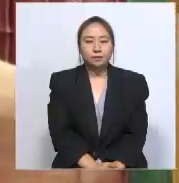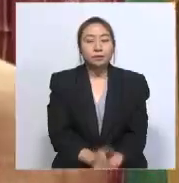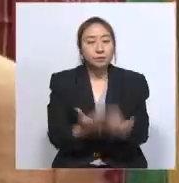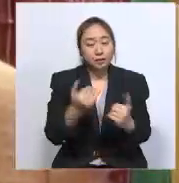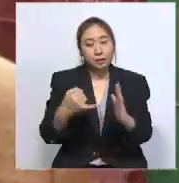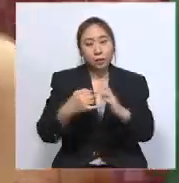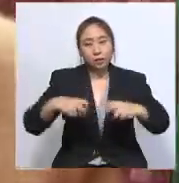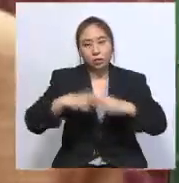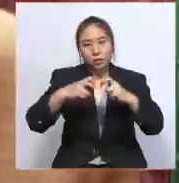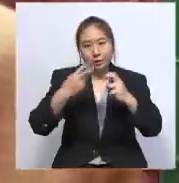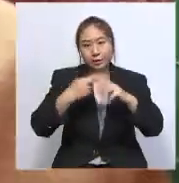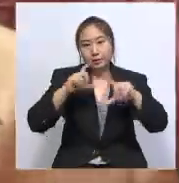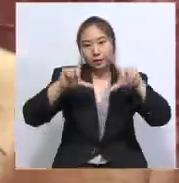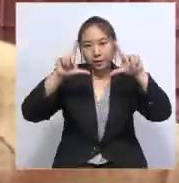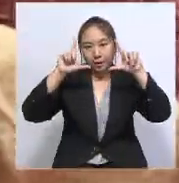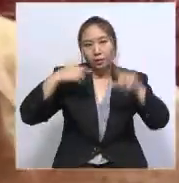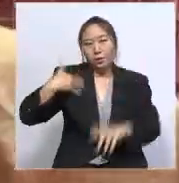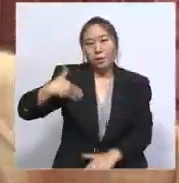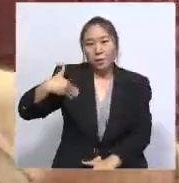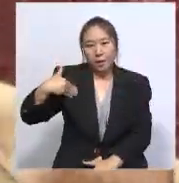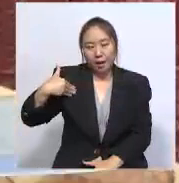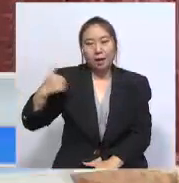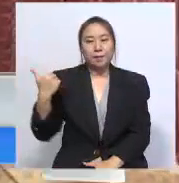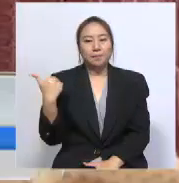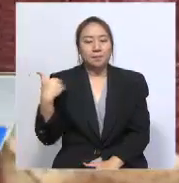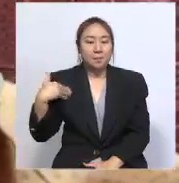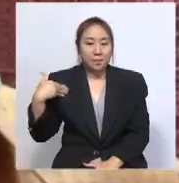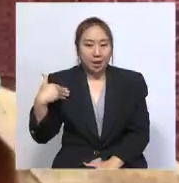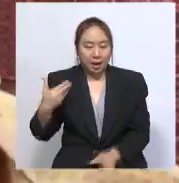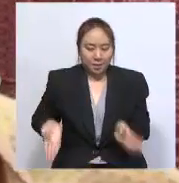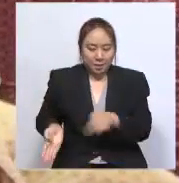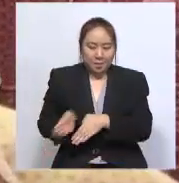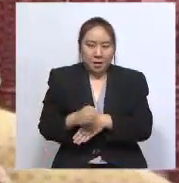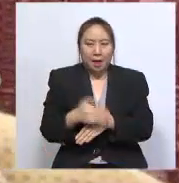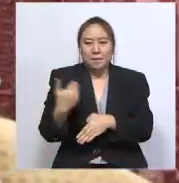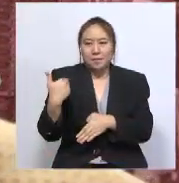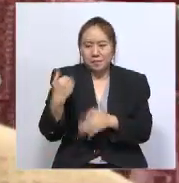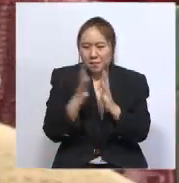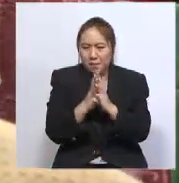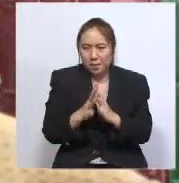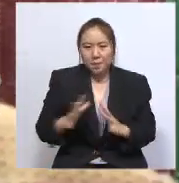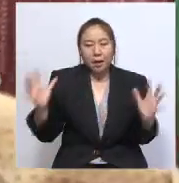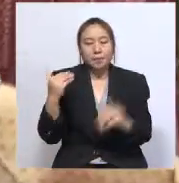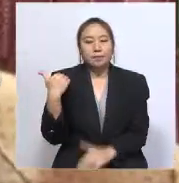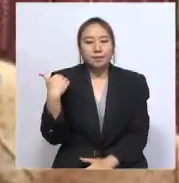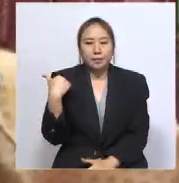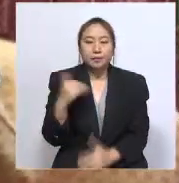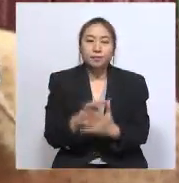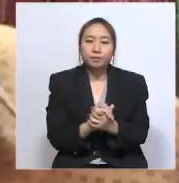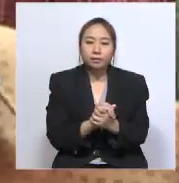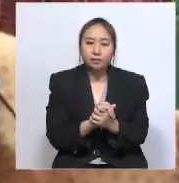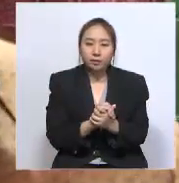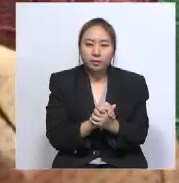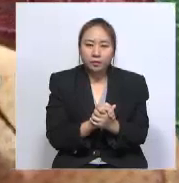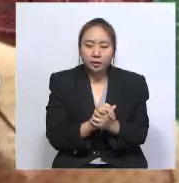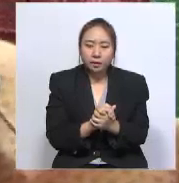จังหวัดสุรินทร์เราก็มีชื่อเสียงในเรื่องผ้าไหมนะครับเรามีผ้าไหมอยู่เป็นจำนวนมากที่ทางชื่อเสียงจังหวัดสุรินทร์ไม่ว่าจะเป็นลาย